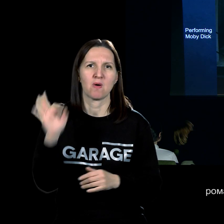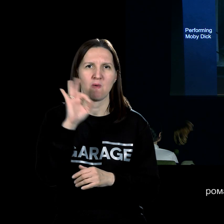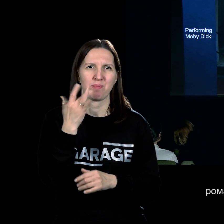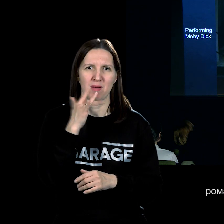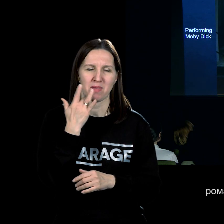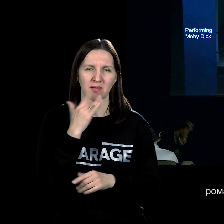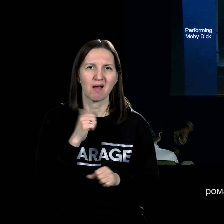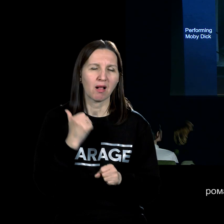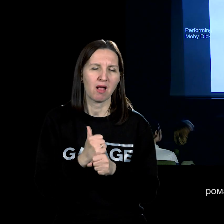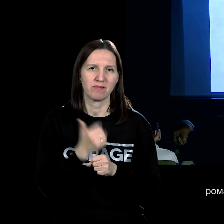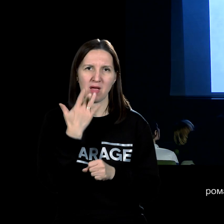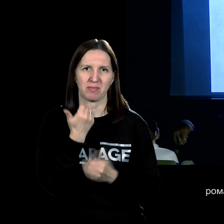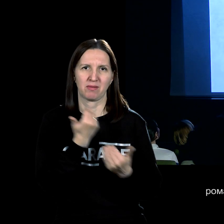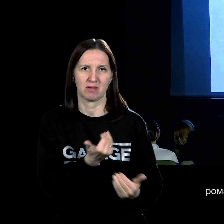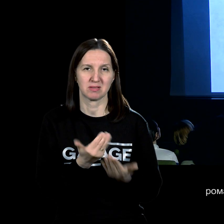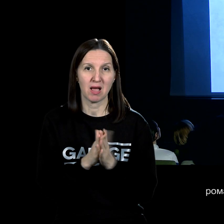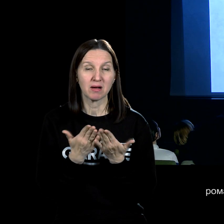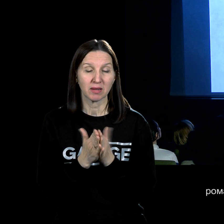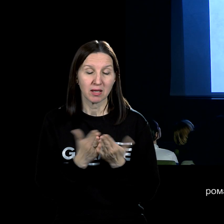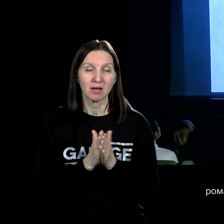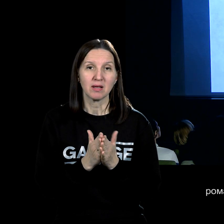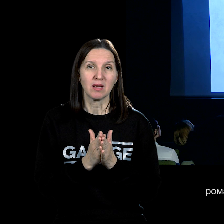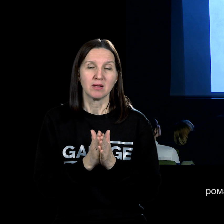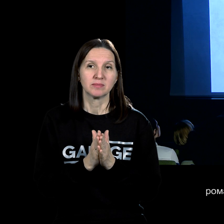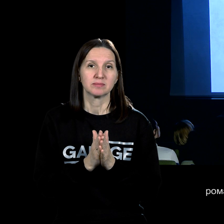Америке. Главной американской книгой, которую он